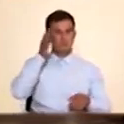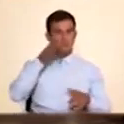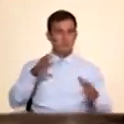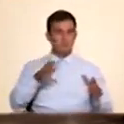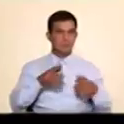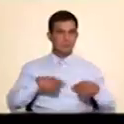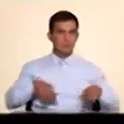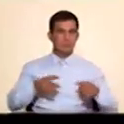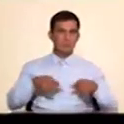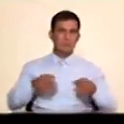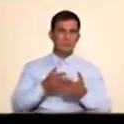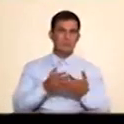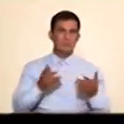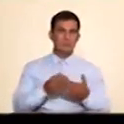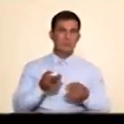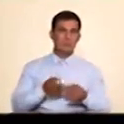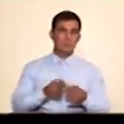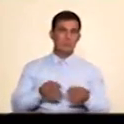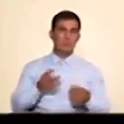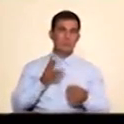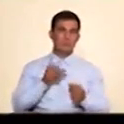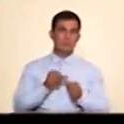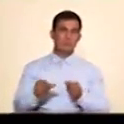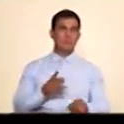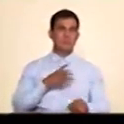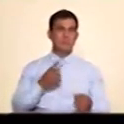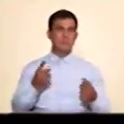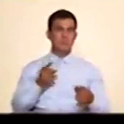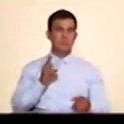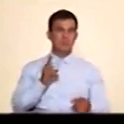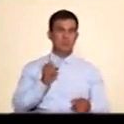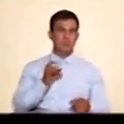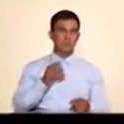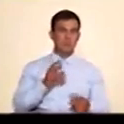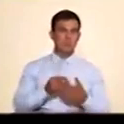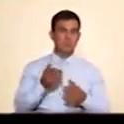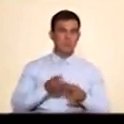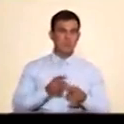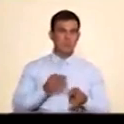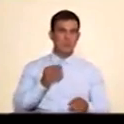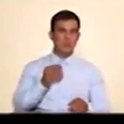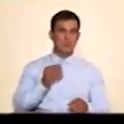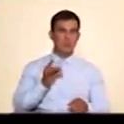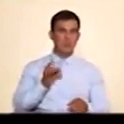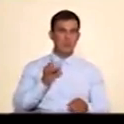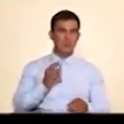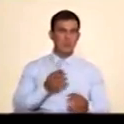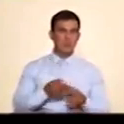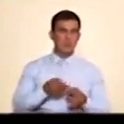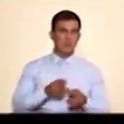orasidagi hududlar bilan chegaralanib qoldi. Lekin Büyük Karl'ning Franklar davlatining shimolida